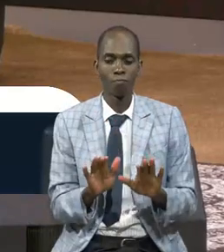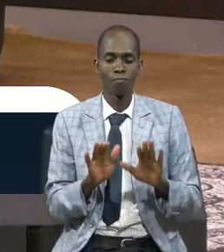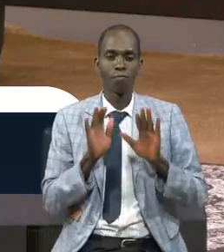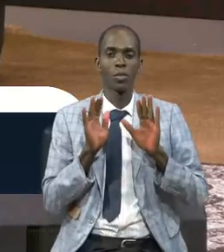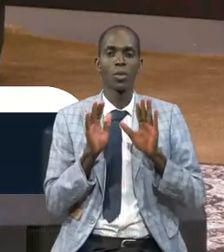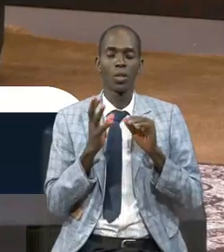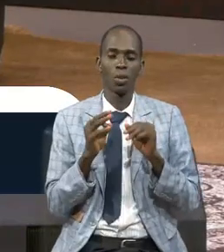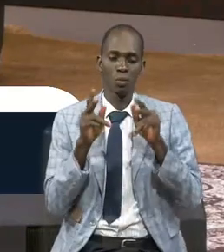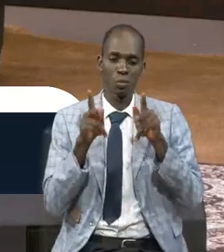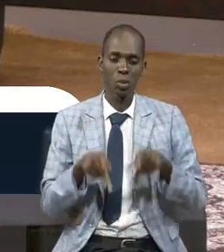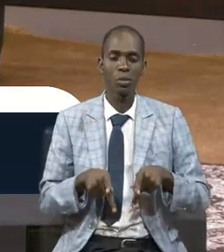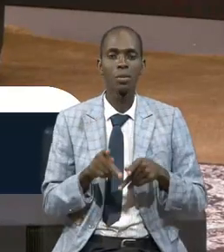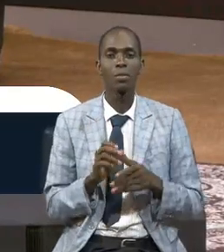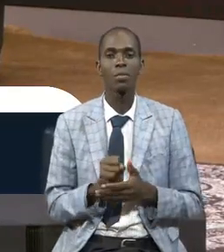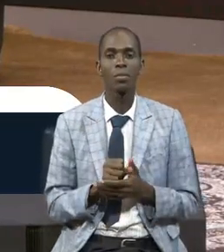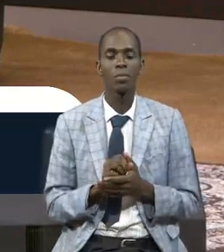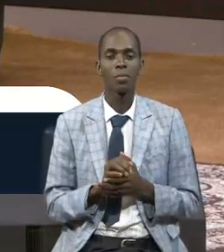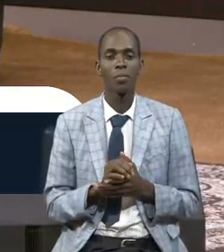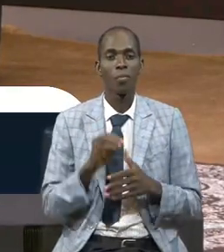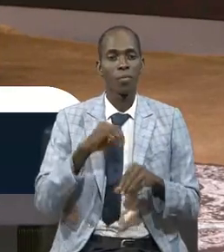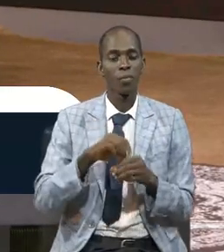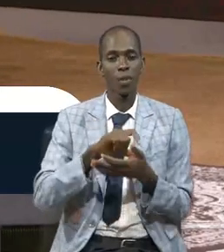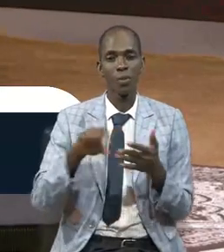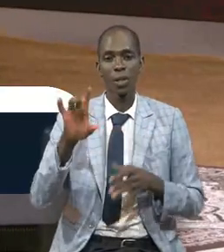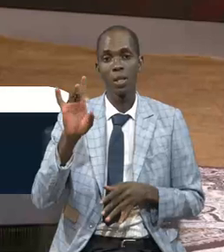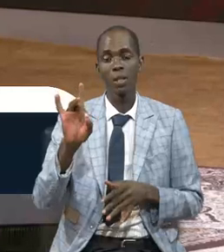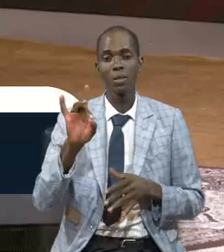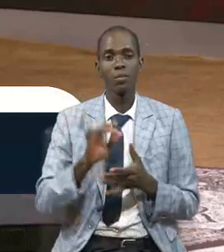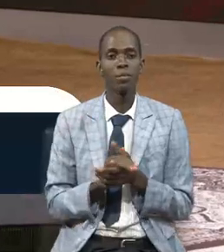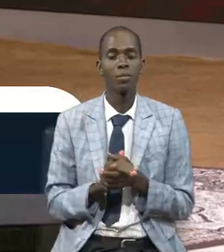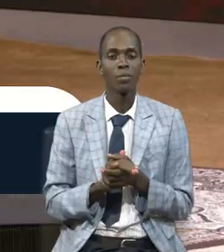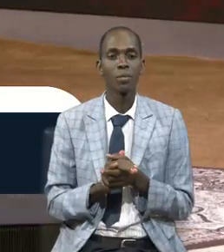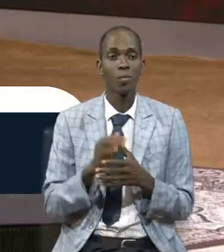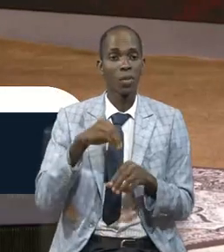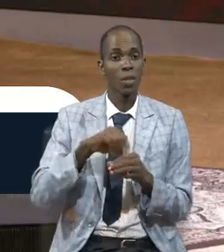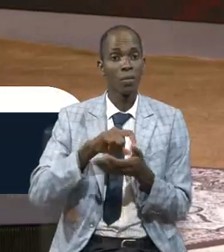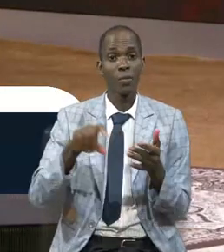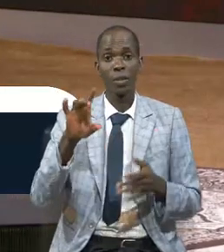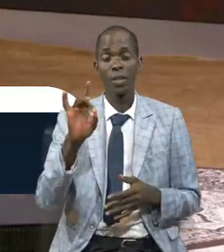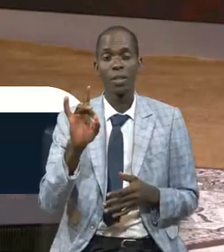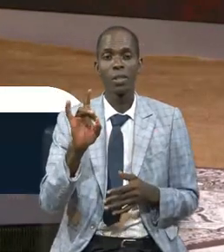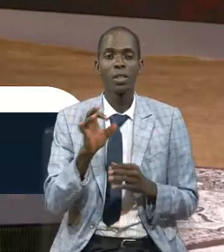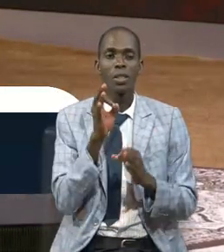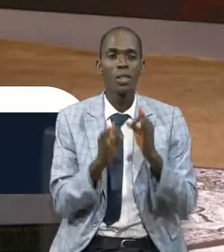toute acception de personne. Le verset 8 dit,